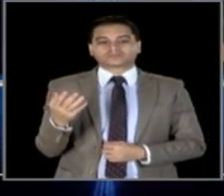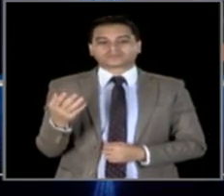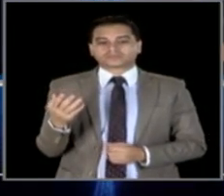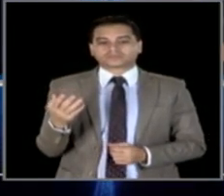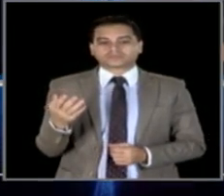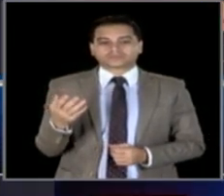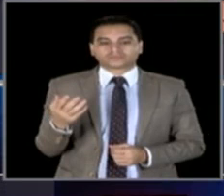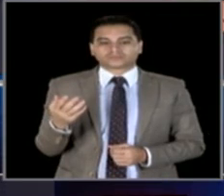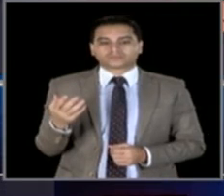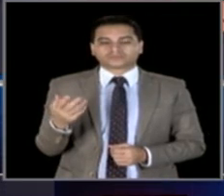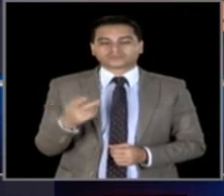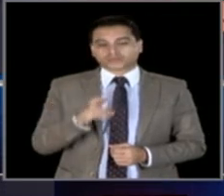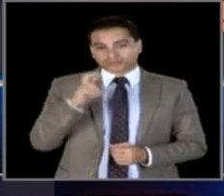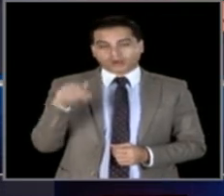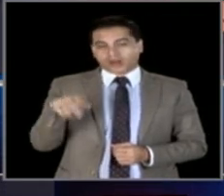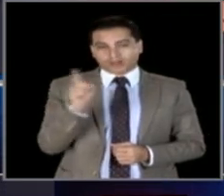لميس. سؤال مش